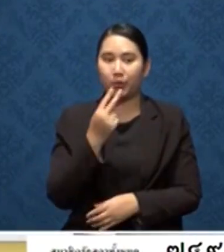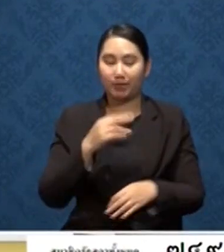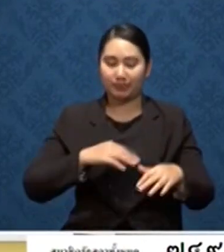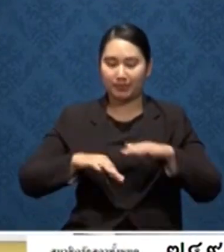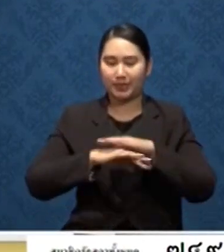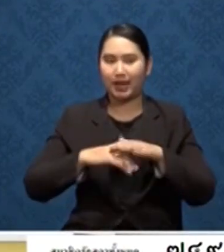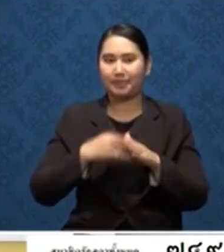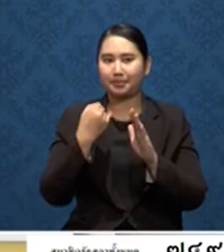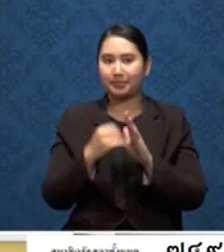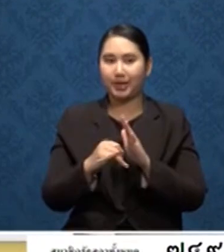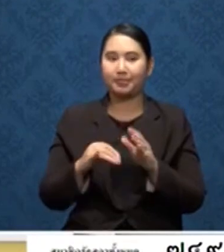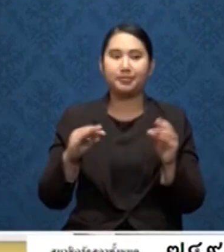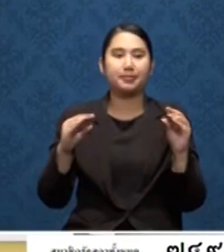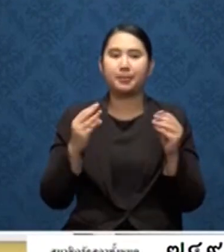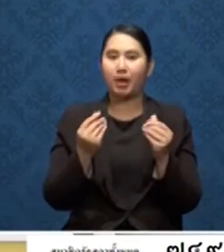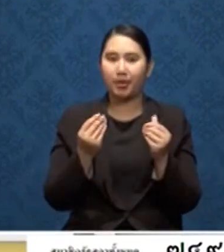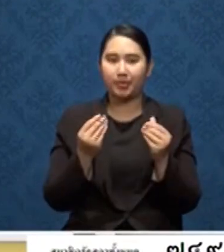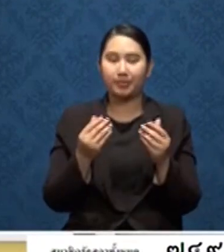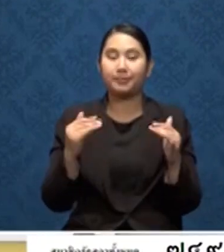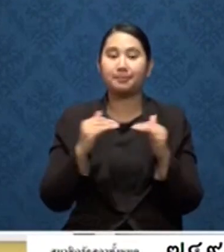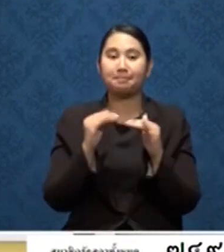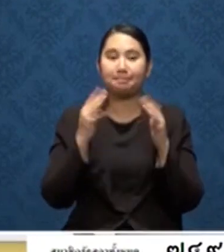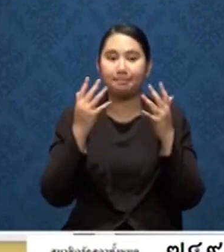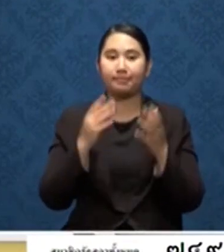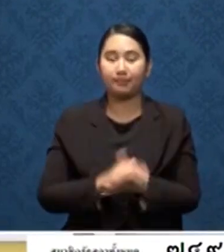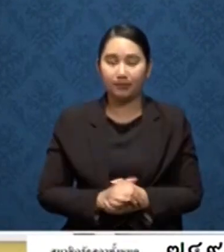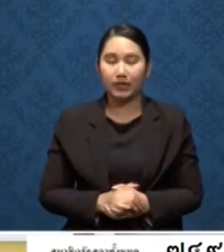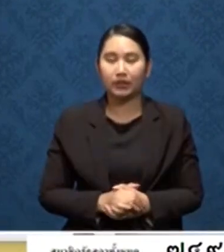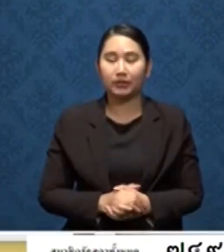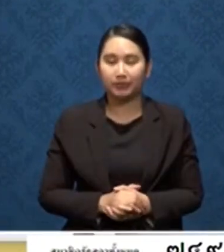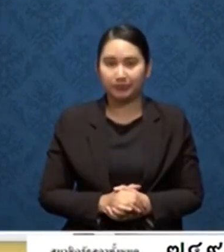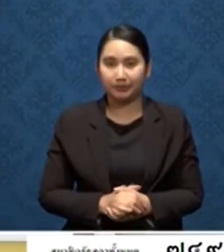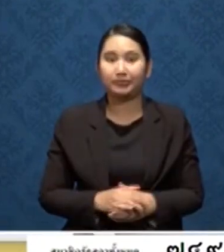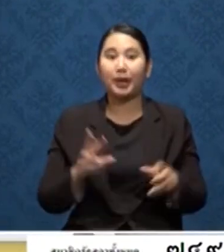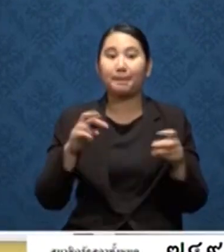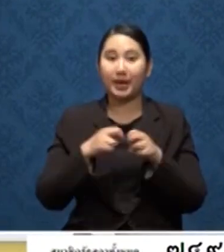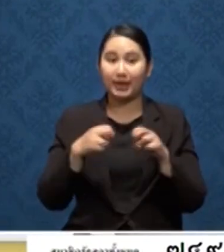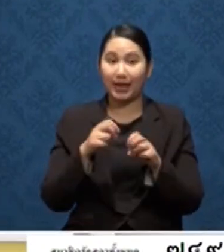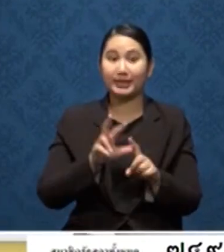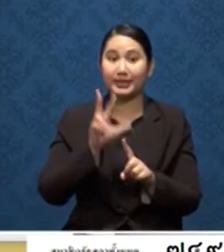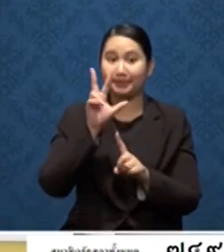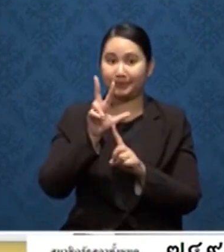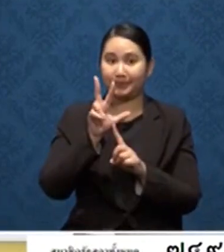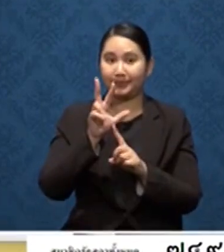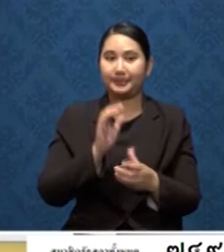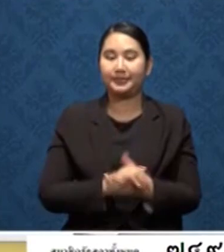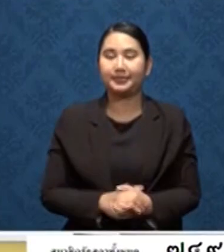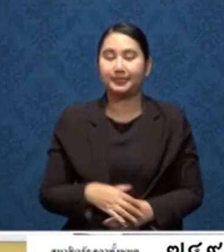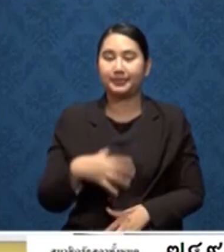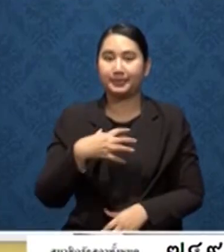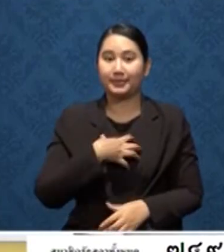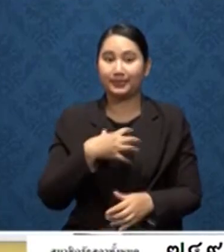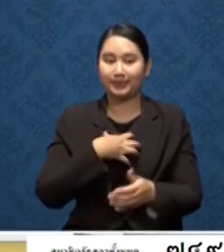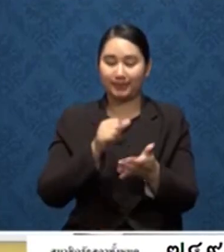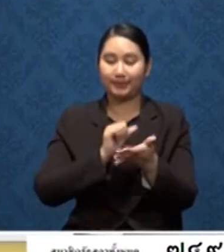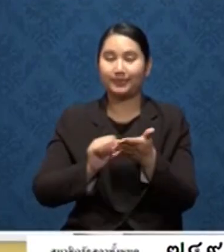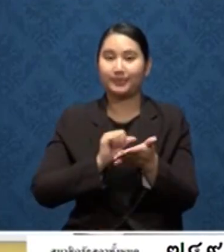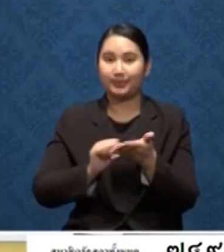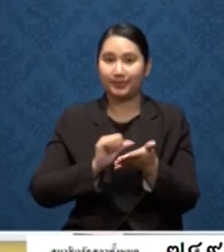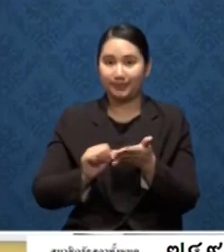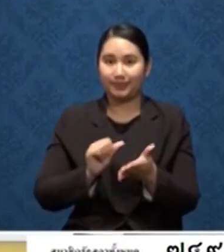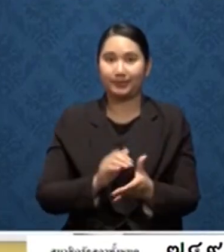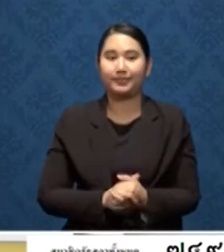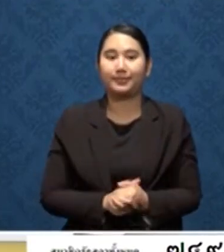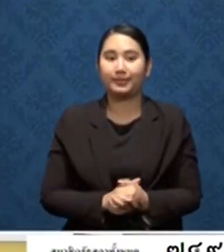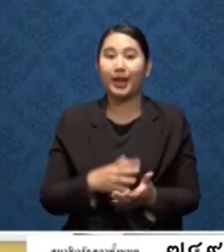การหมิ่นประมาทพระมหากษัตริย์ส่วนปัญหาข้อที่ 3ครับที่เราต้องการจะเข้ามาแก้ไขผ่าน